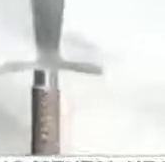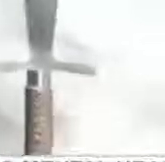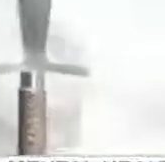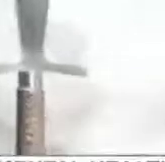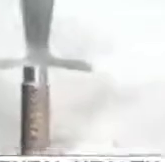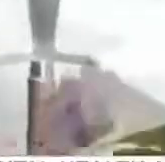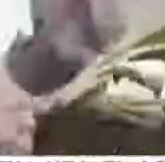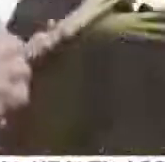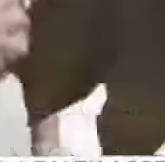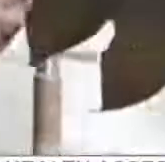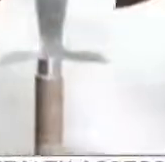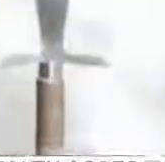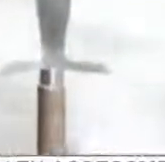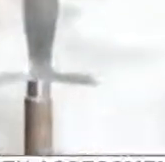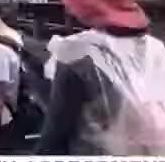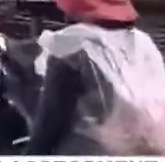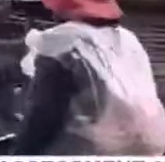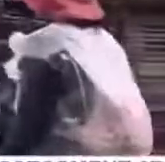Pilipinas.